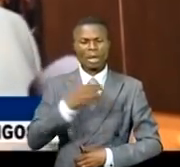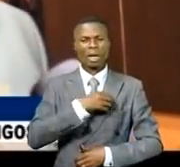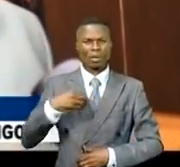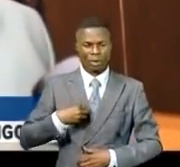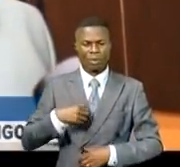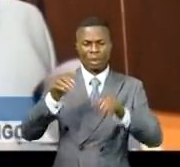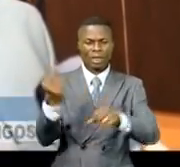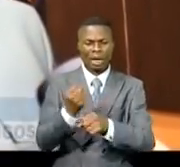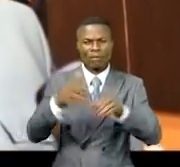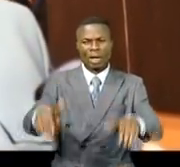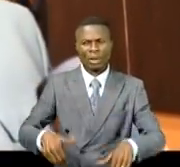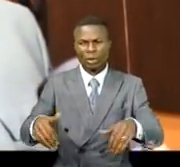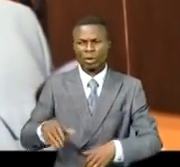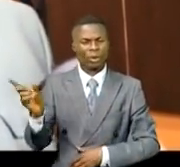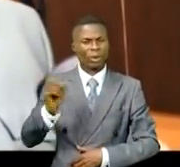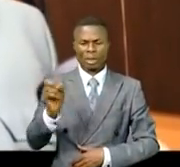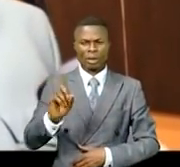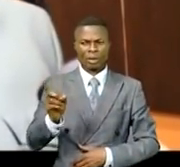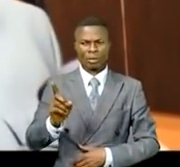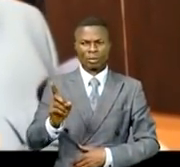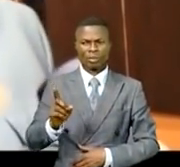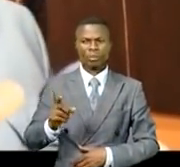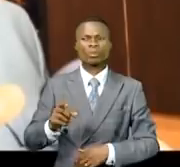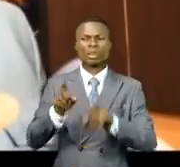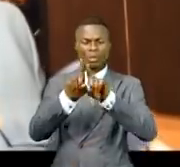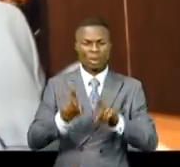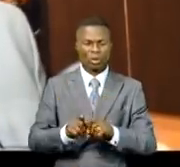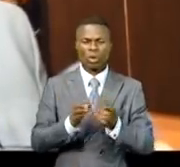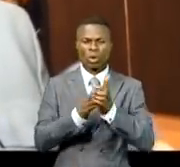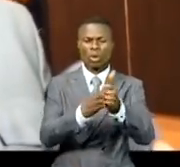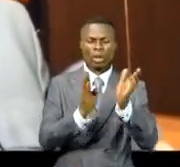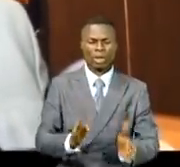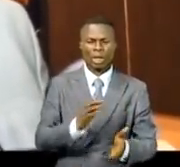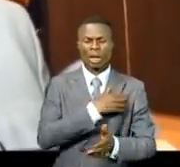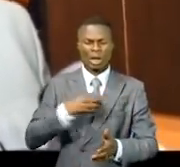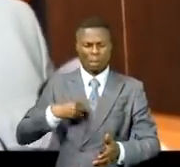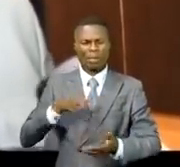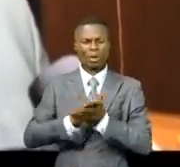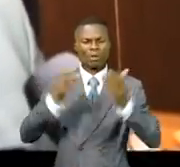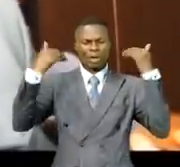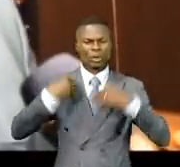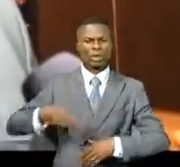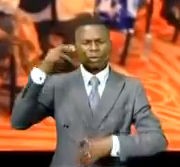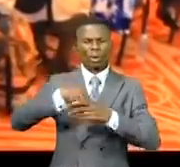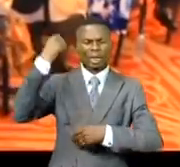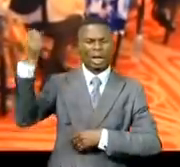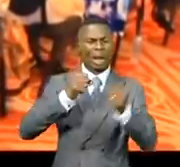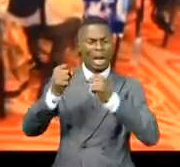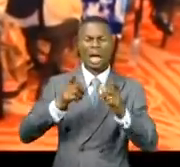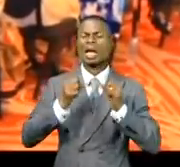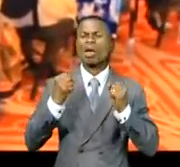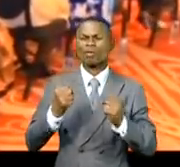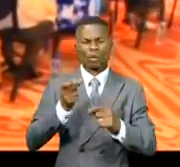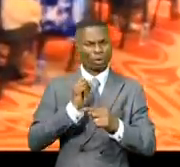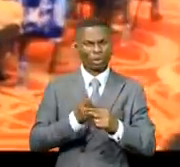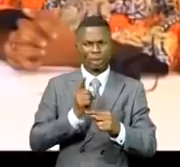le champ. Hein? Et puis il faut un leadership. C'est mondial, hein? La bataille est dure. Notons que cette